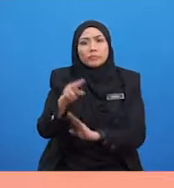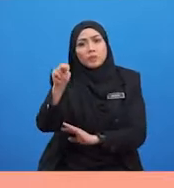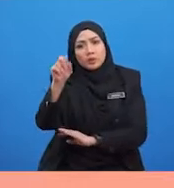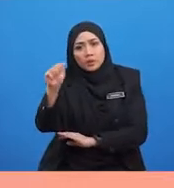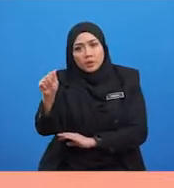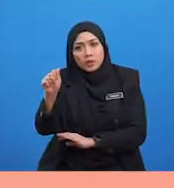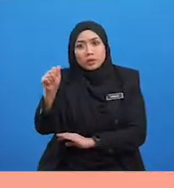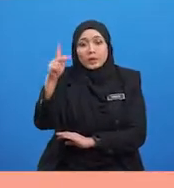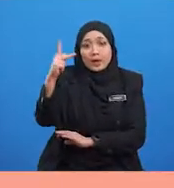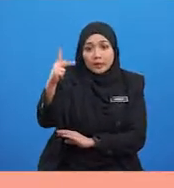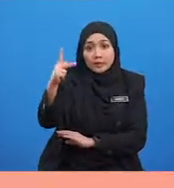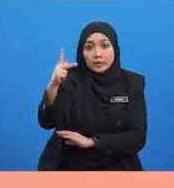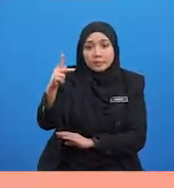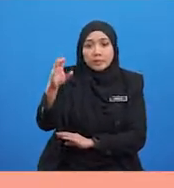klorida,